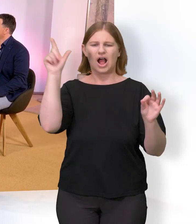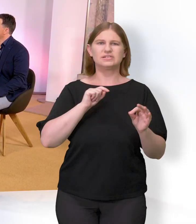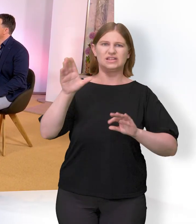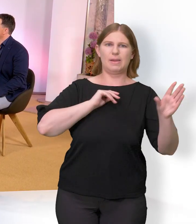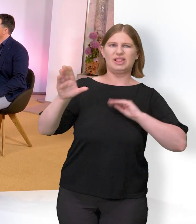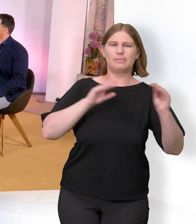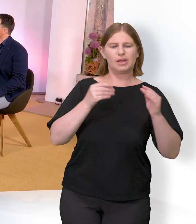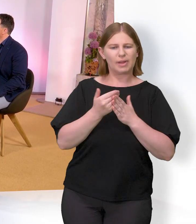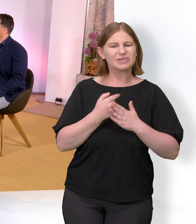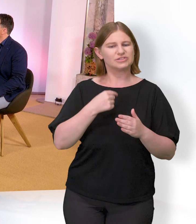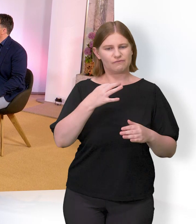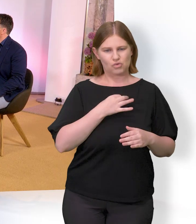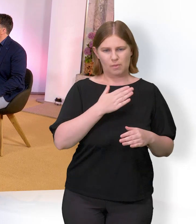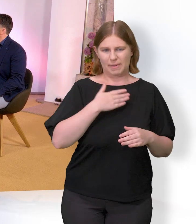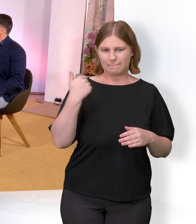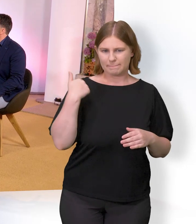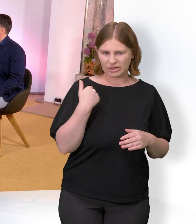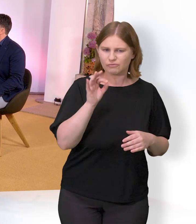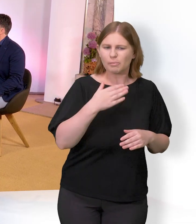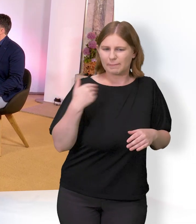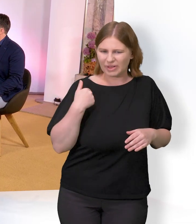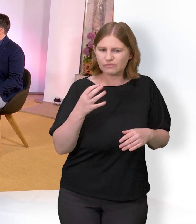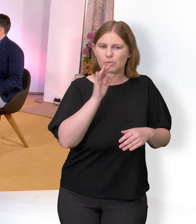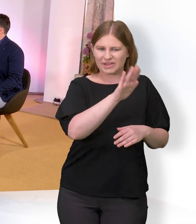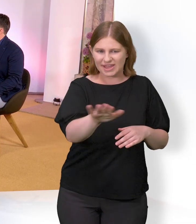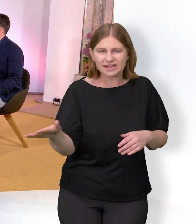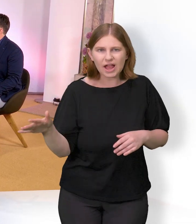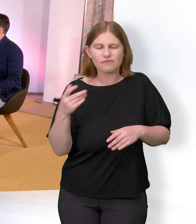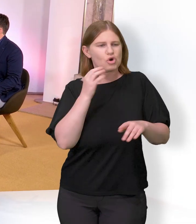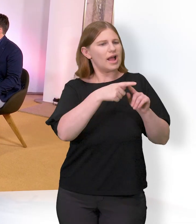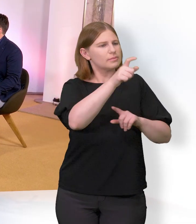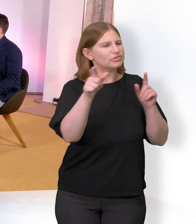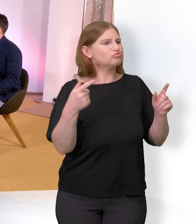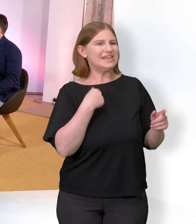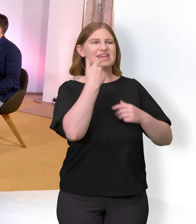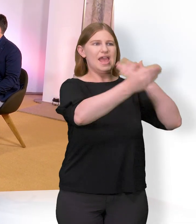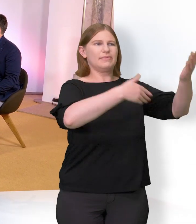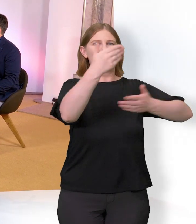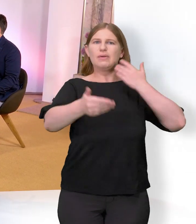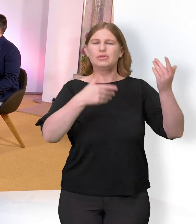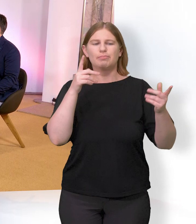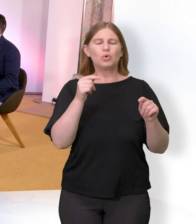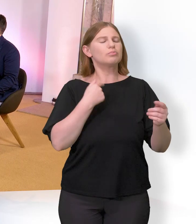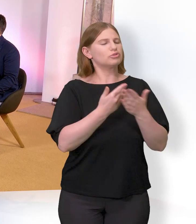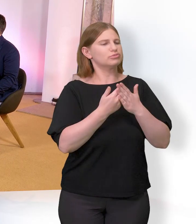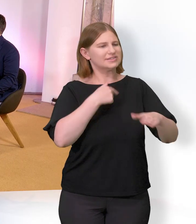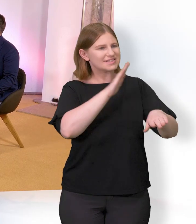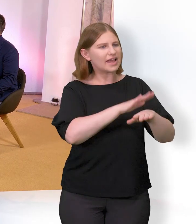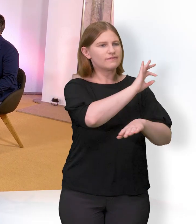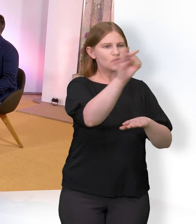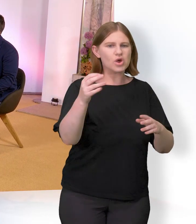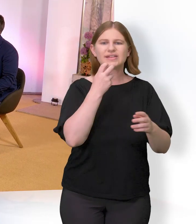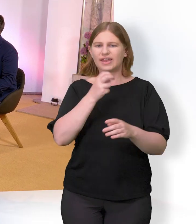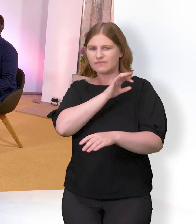meine Kinder oder für meinen Mann oder auch für Menschen, gebe ich Dinge weg. Ich gebe Zeit,